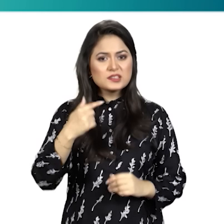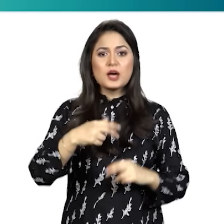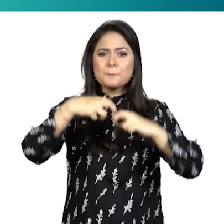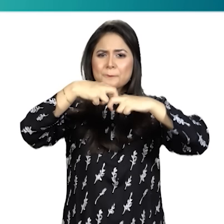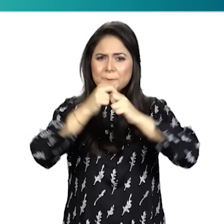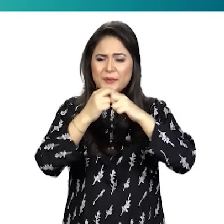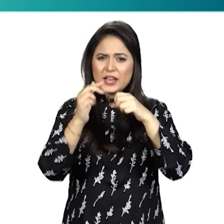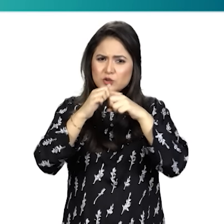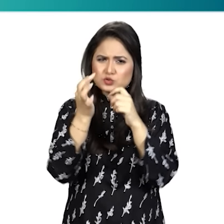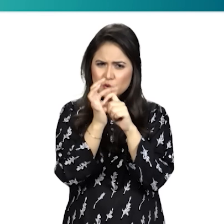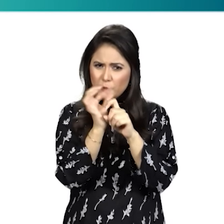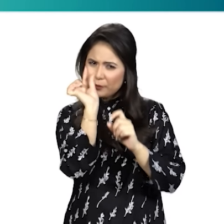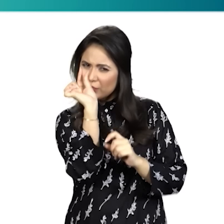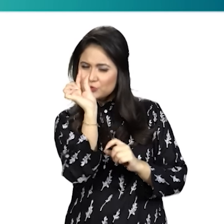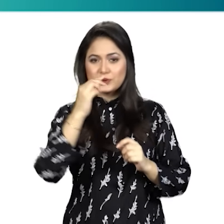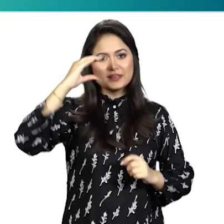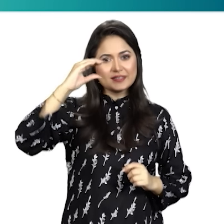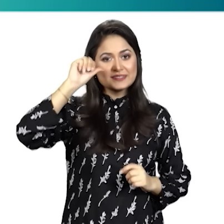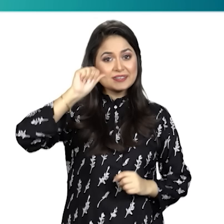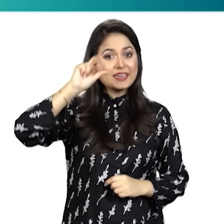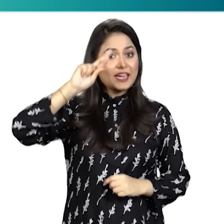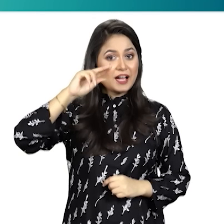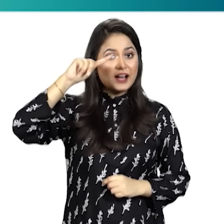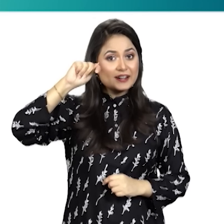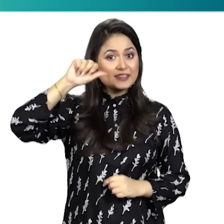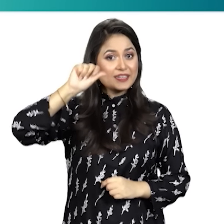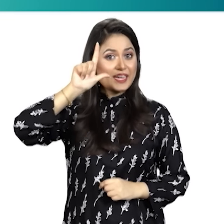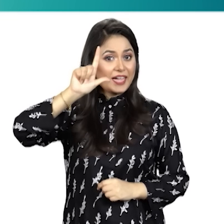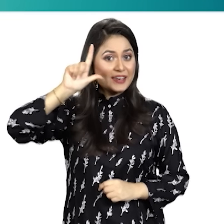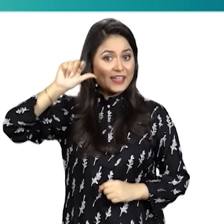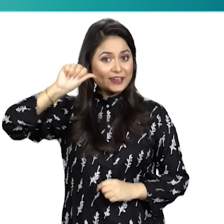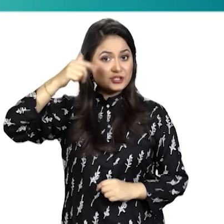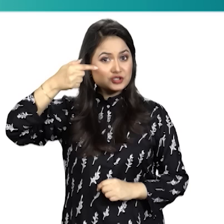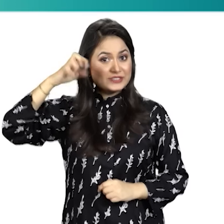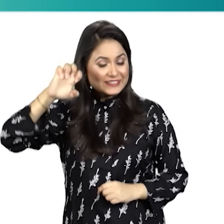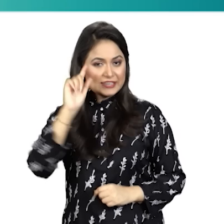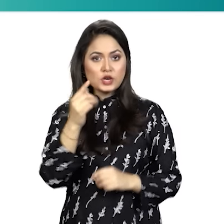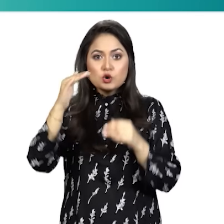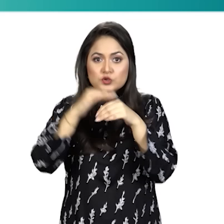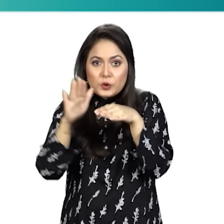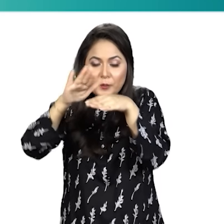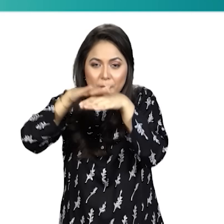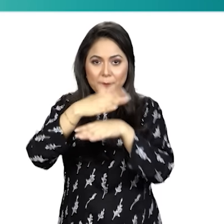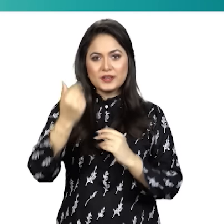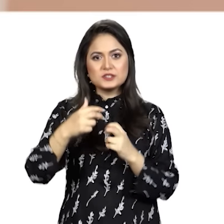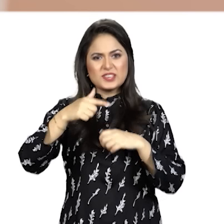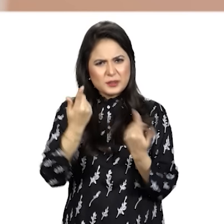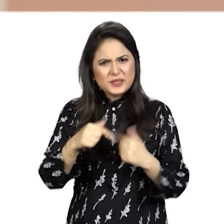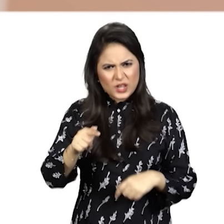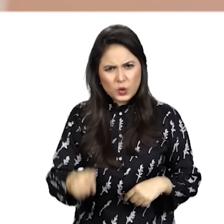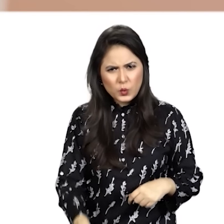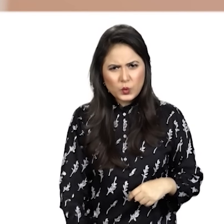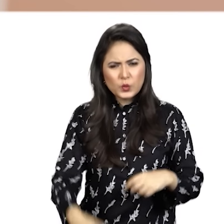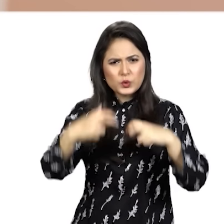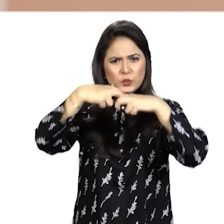आपस में मिलती हैं, उन पर कार्टिलेज यानी एक लचकदार और मजबूत टिश्यू की एक तह चढ़ी होती है। मिसाल के तौर पर घुटनों के जोड़, यहाँ